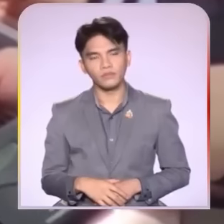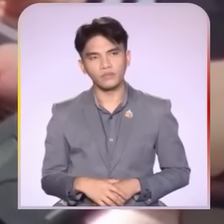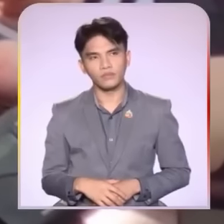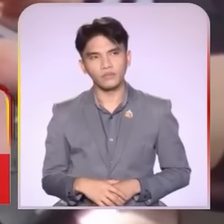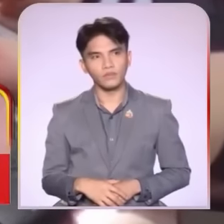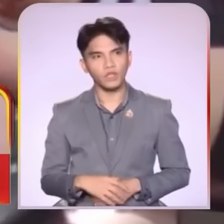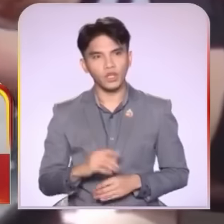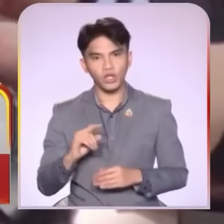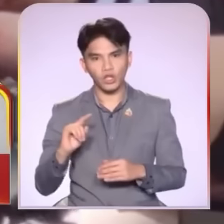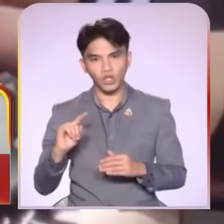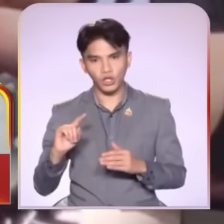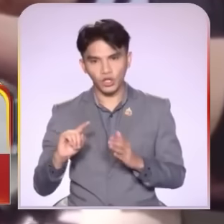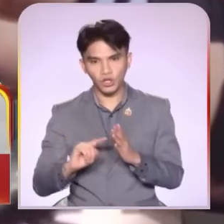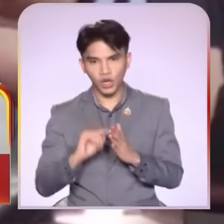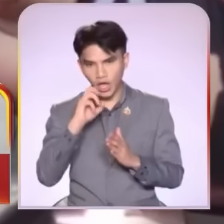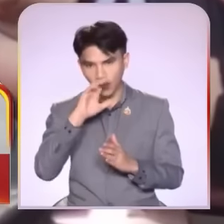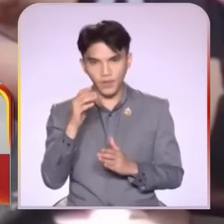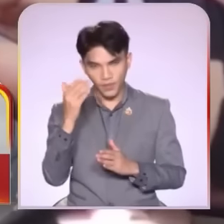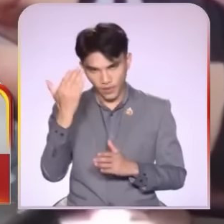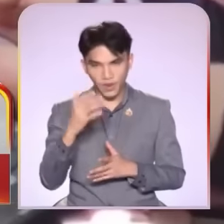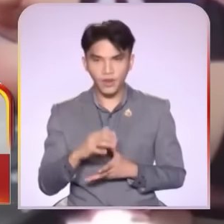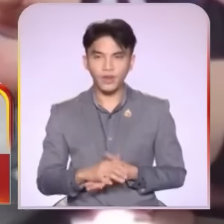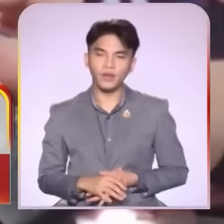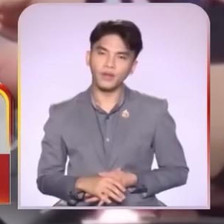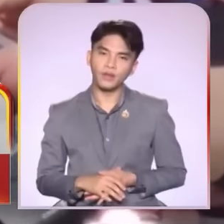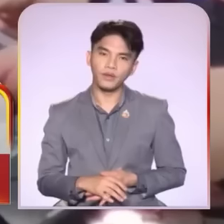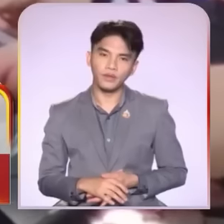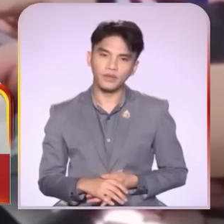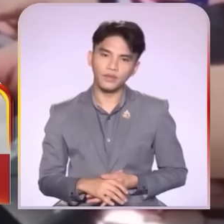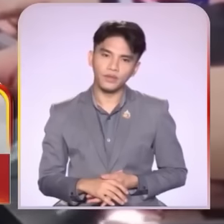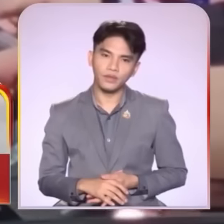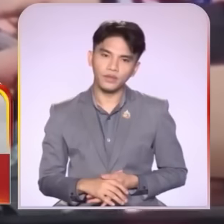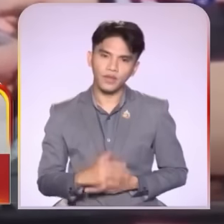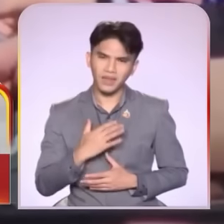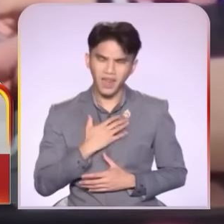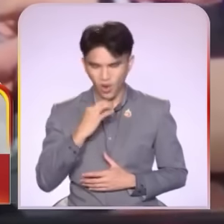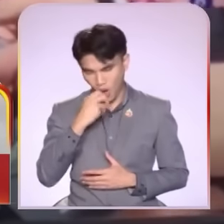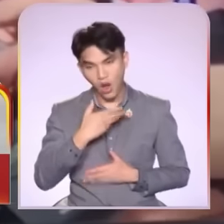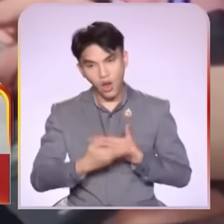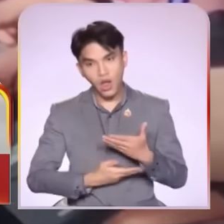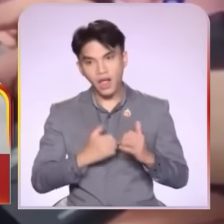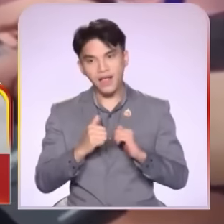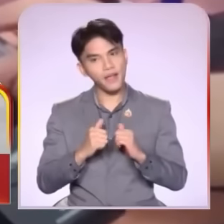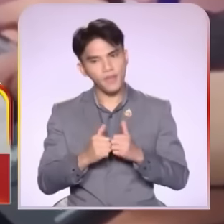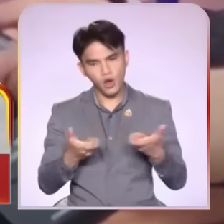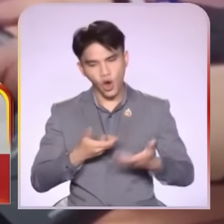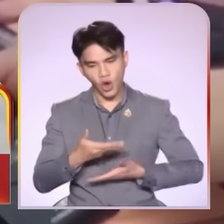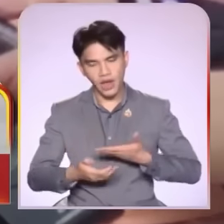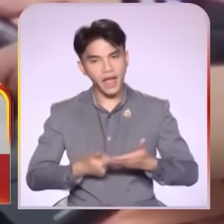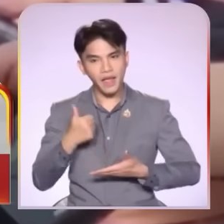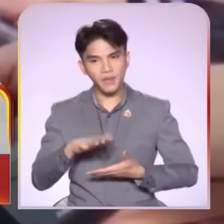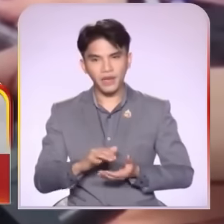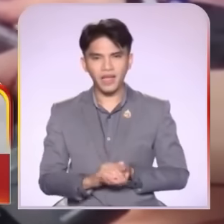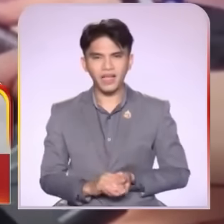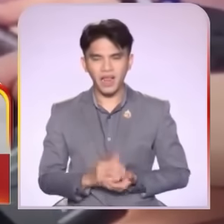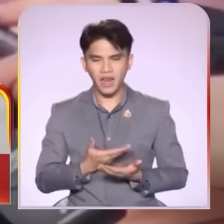องก่อนก็เห็นเขามาซื้อเพราะว่ามันเห็นดีแล้วก็เลยเป็นดีลเลอร์มันก็ไม่ได้เสียหายอะไรถ้าของขายไม่ได้ก็เรา